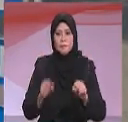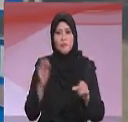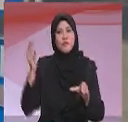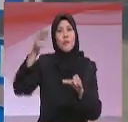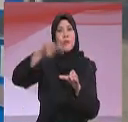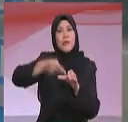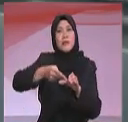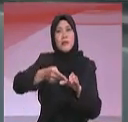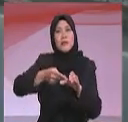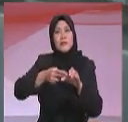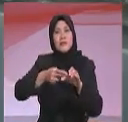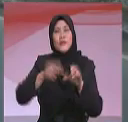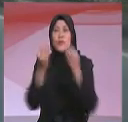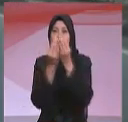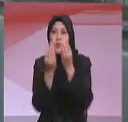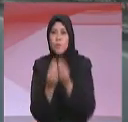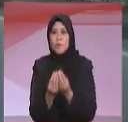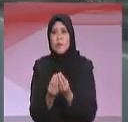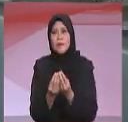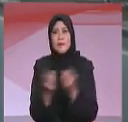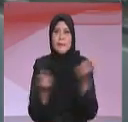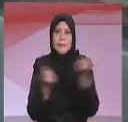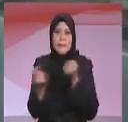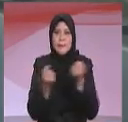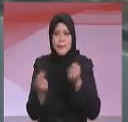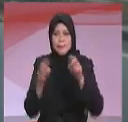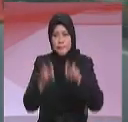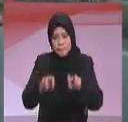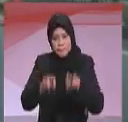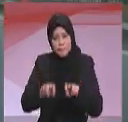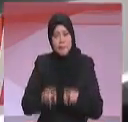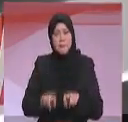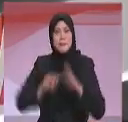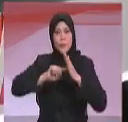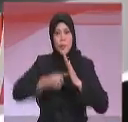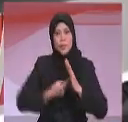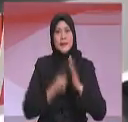membawa penumpang mengikut jumlah kapasiti tempat duduk kenderaan masing-masing mulai Isnin ini.